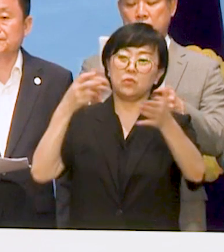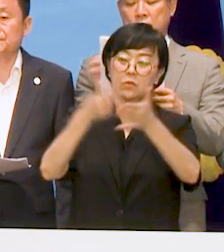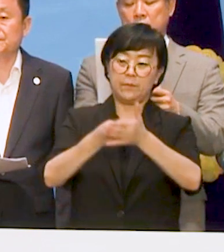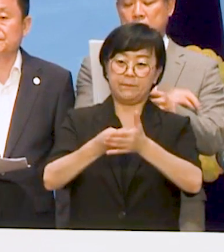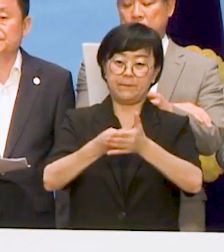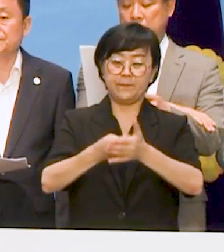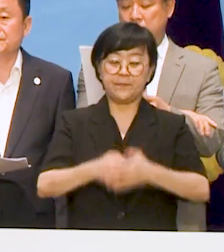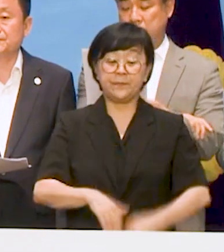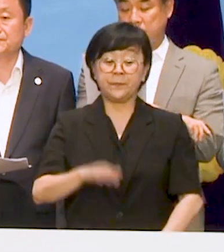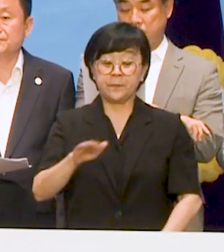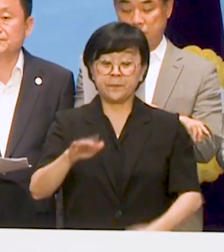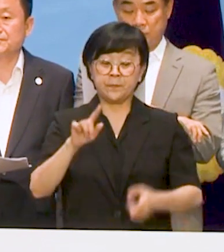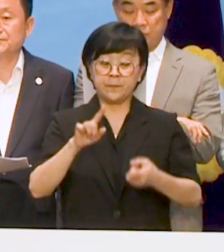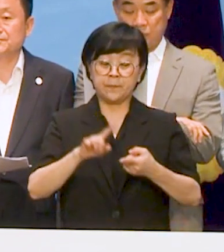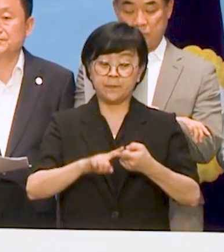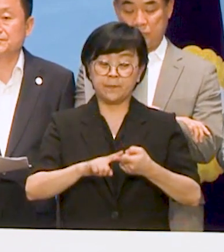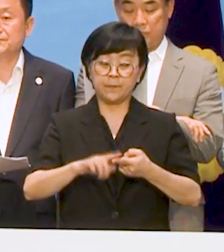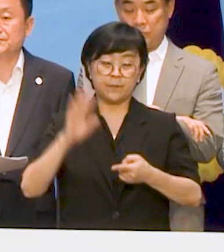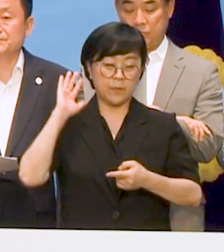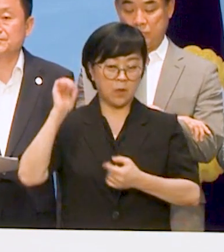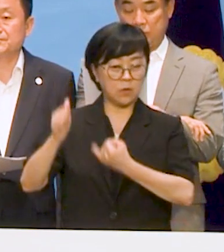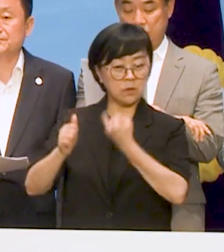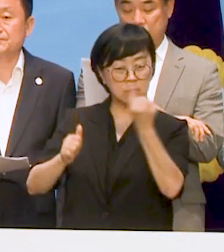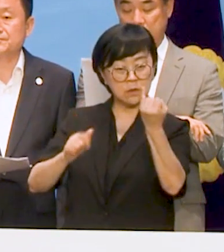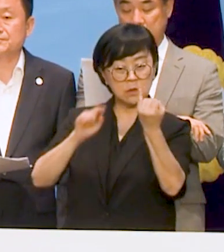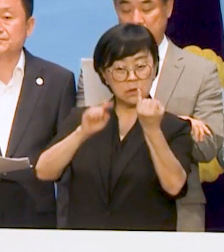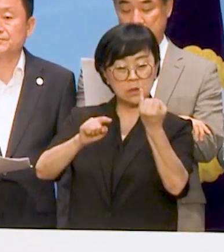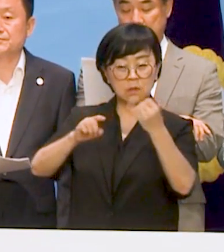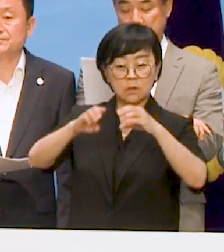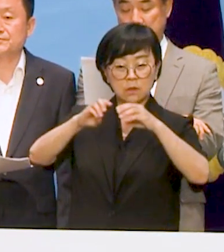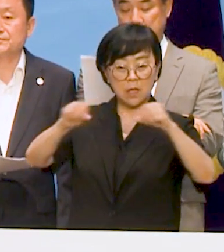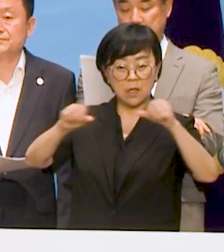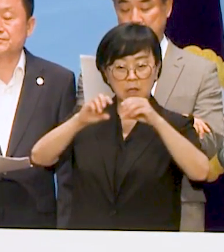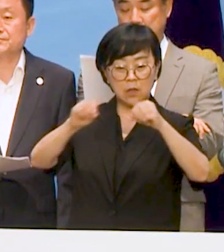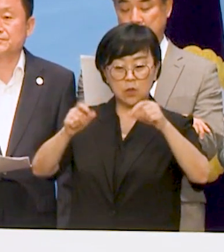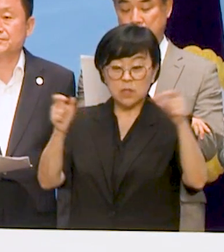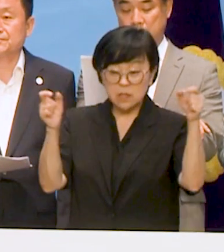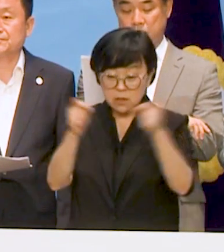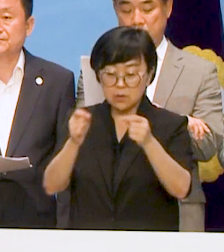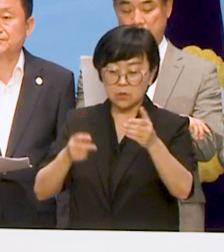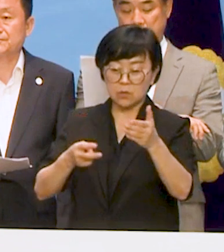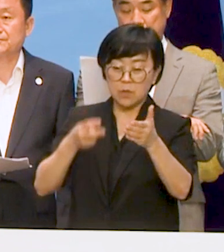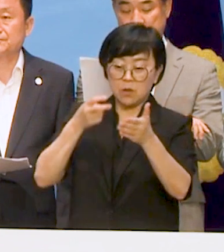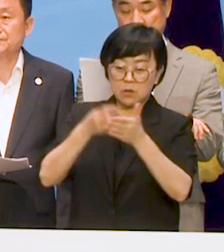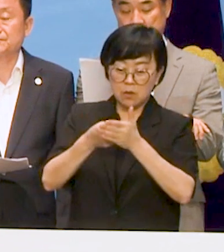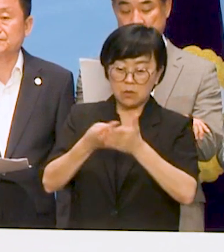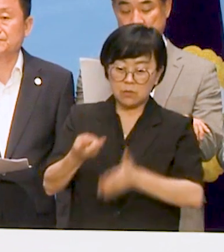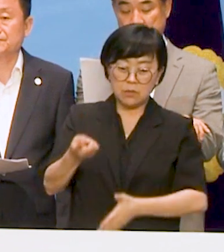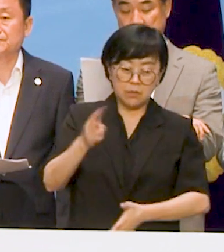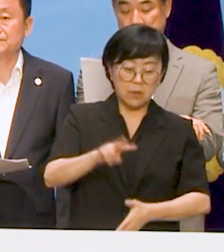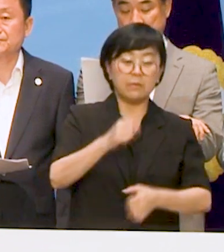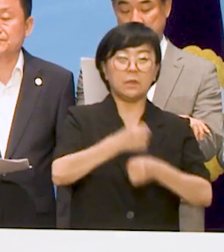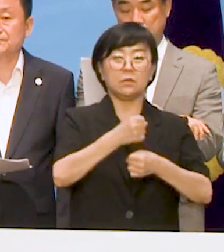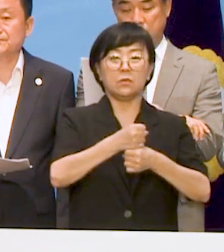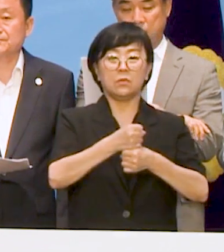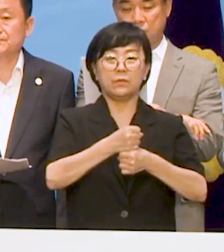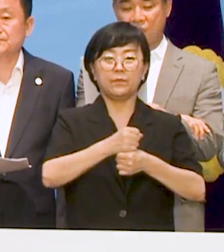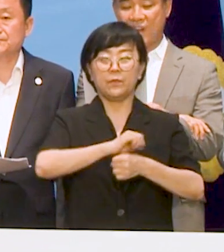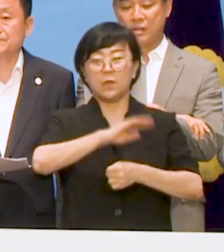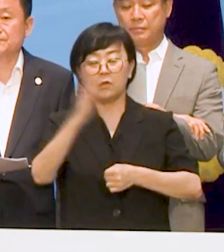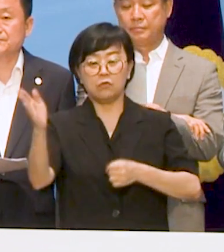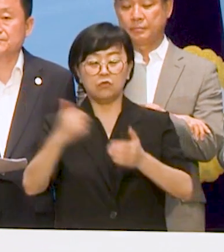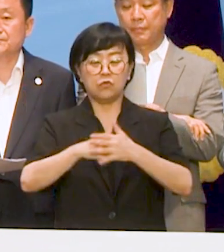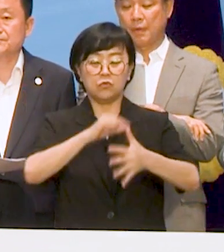이런 사실은 이미 대통령 처가 땅 인근 종점으로의 변경 결론을 만들어 놓고 이후